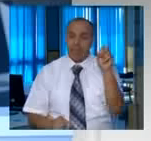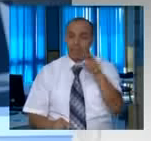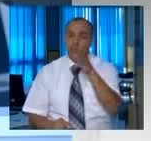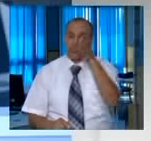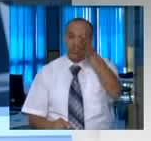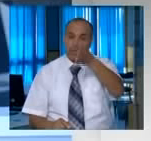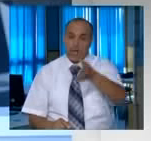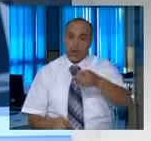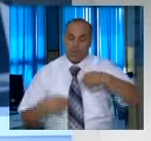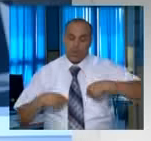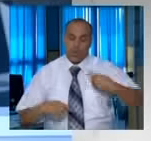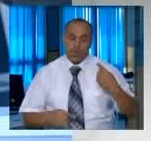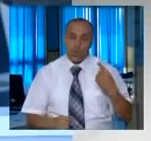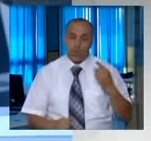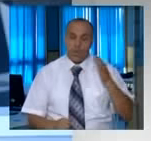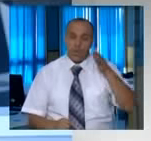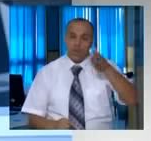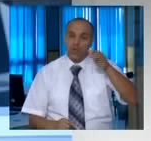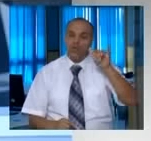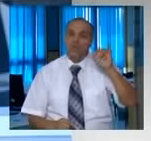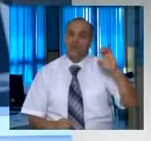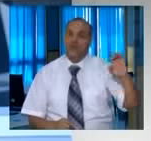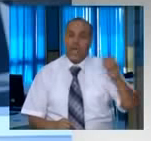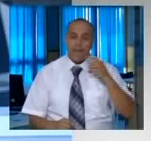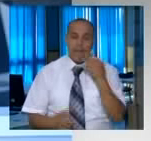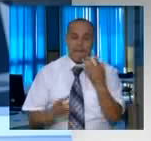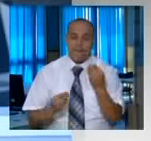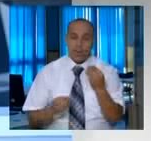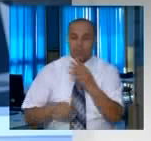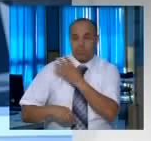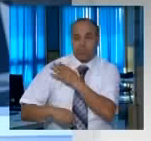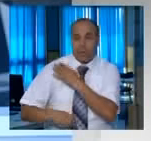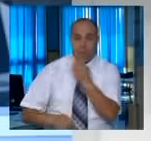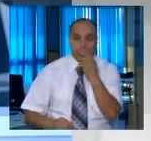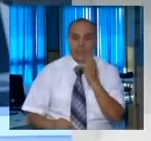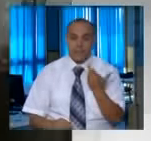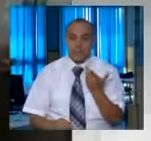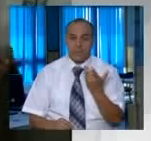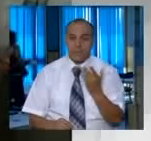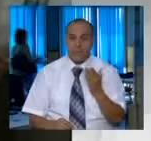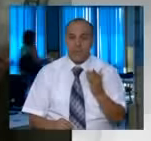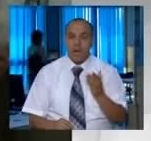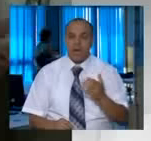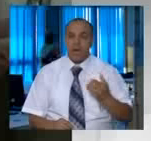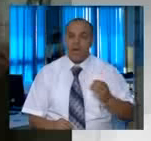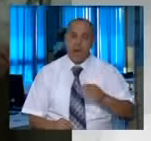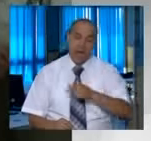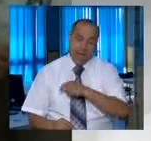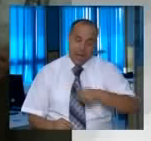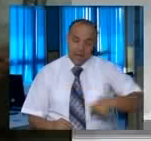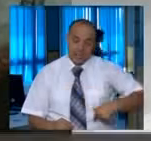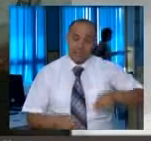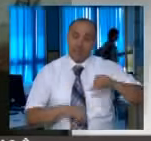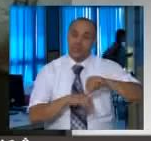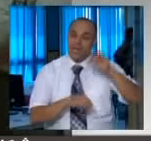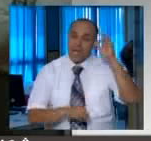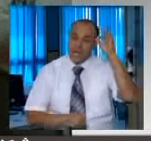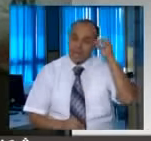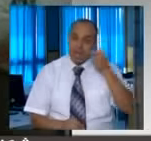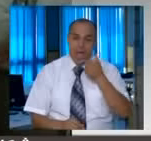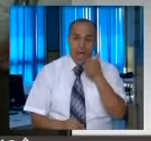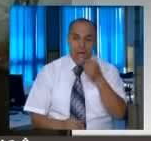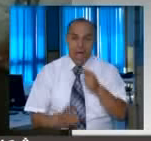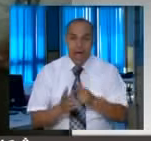أداها رئيس الحكومة يوسف الشاهد وعدد من القيادات الأمنية إلى ثكنة الحرس الوطني بالعوينة، أكد